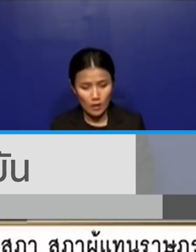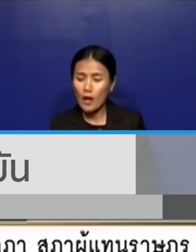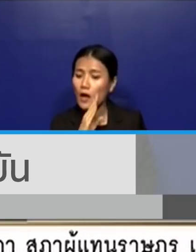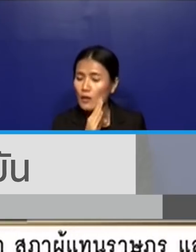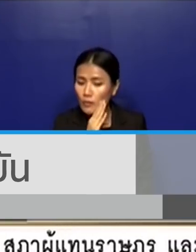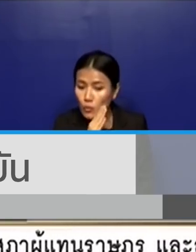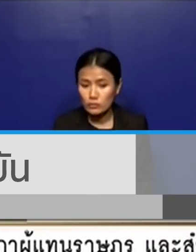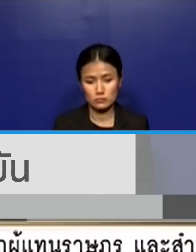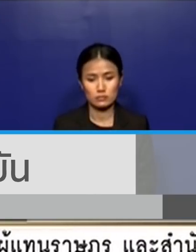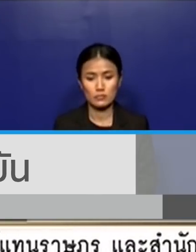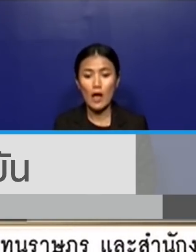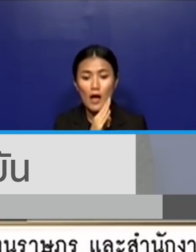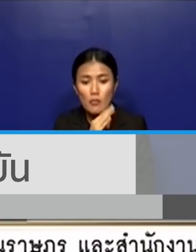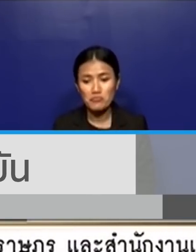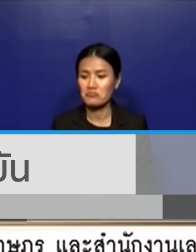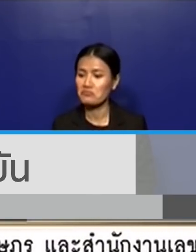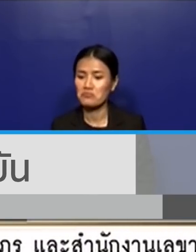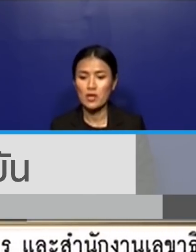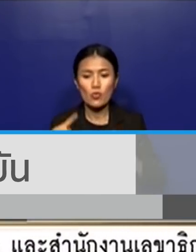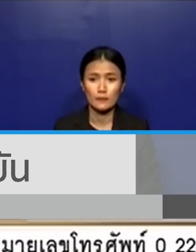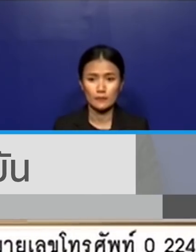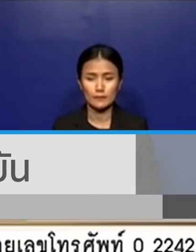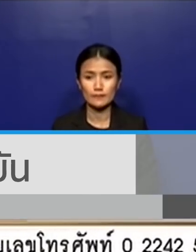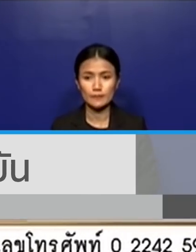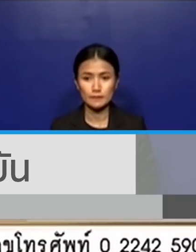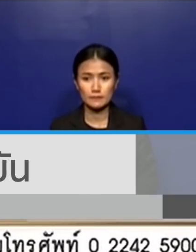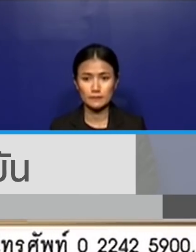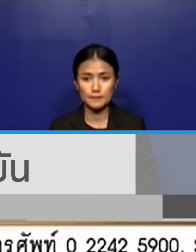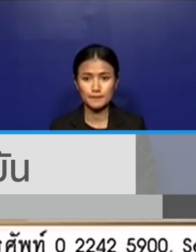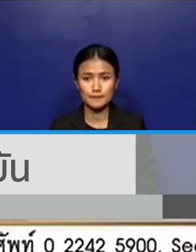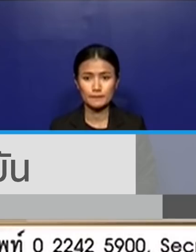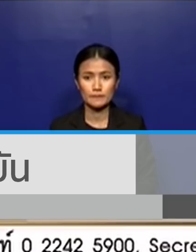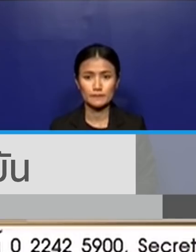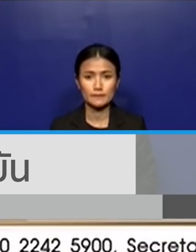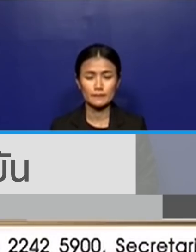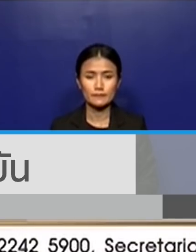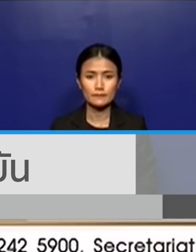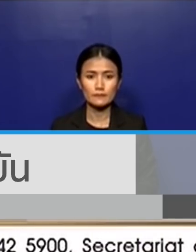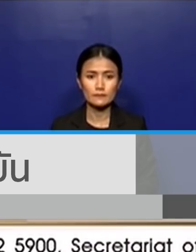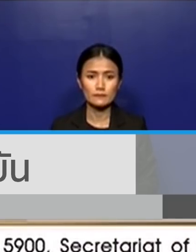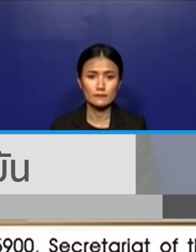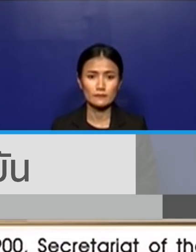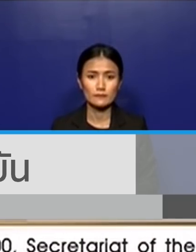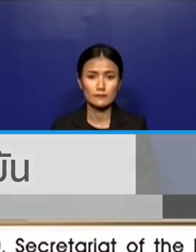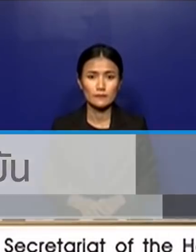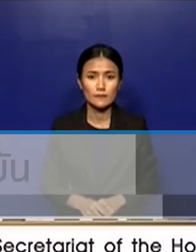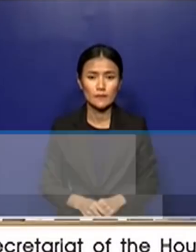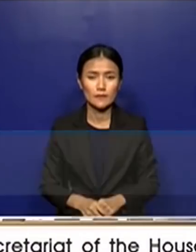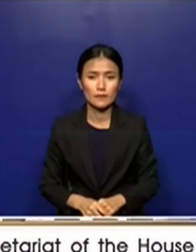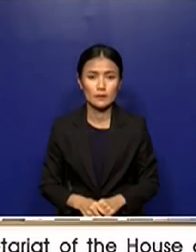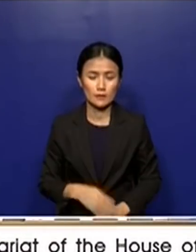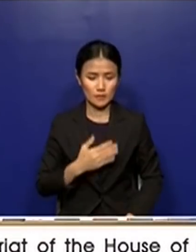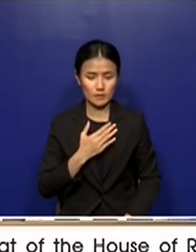อาจจะมีผลต่อนิติรัฐและก็ย้ำว่าฝ่ายค้านเนี่ยเคารพในนิติธรรมและจริยธรรมด้วยนะครับไปฟังเสียงหน่อยนะฮะ